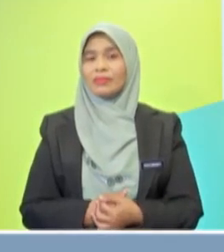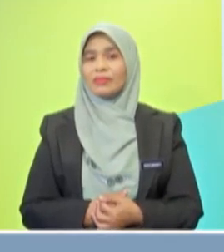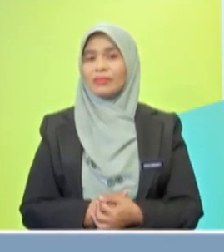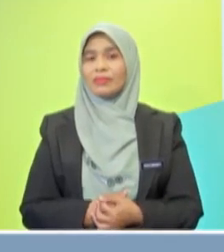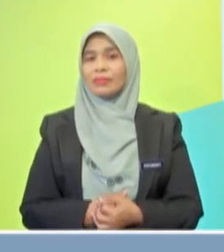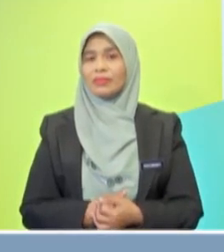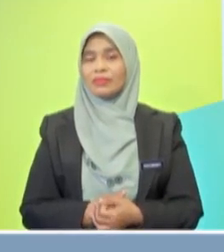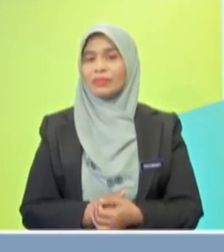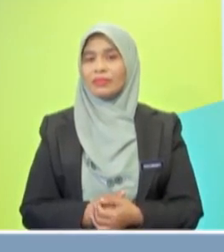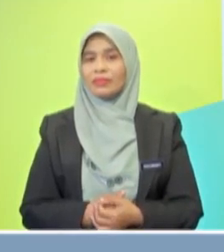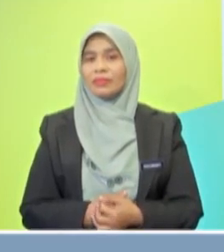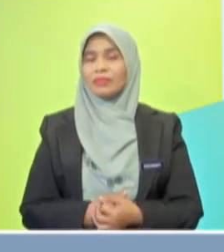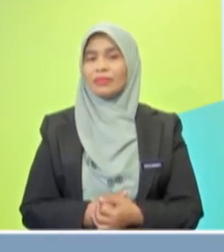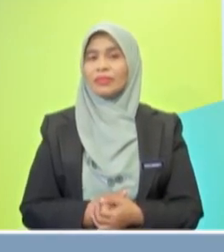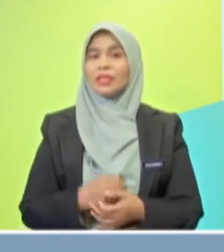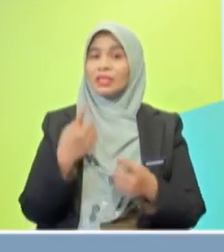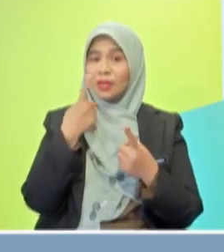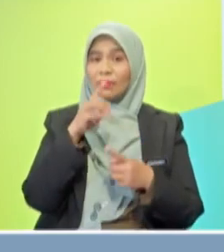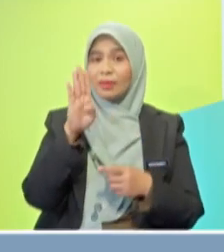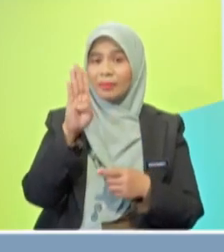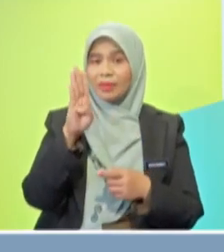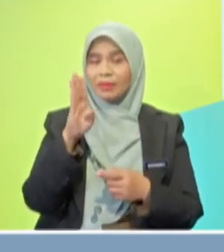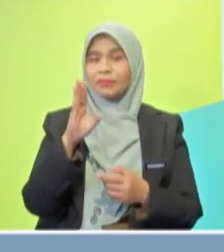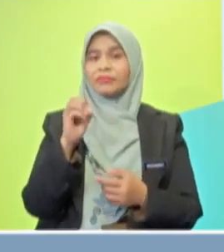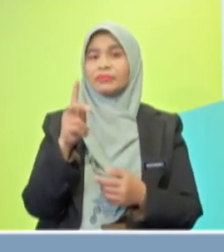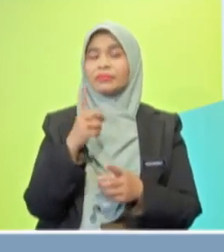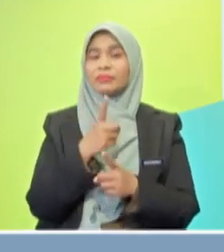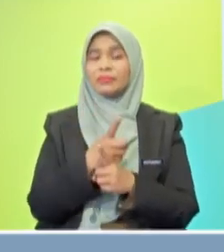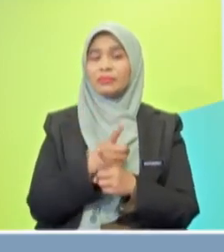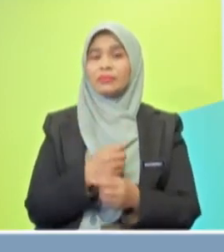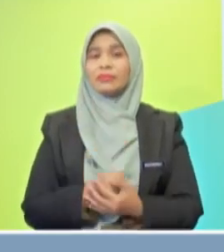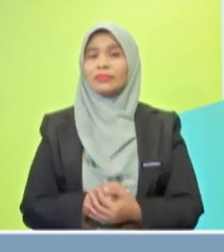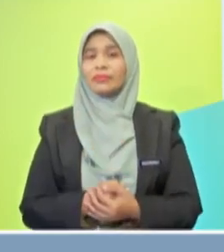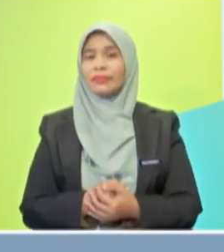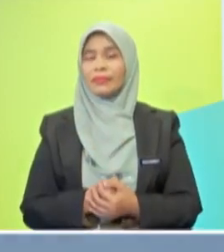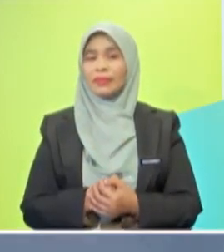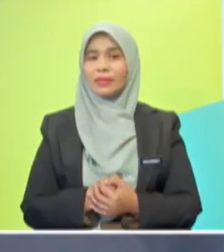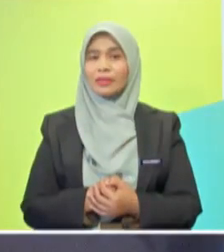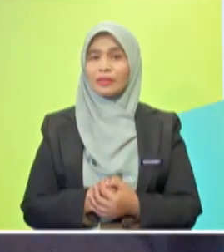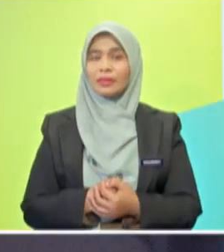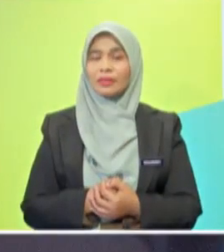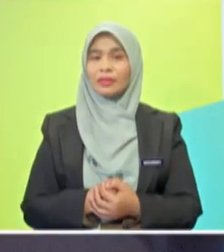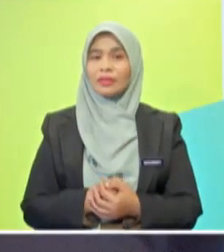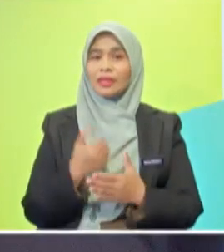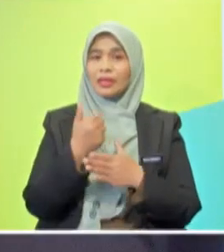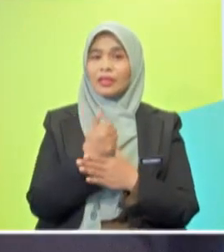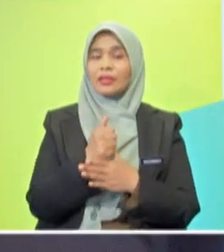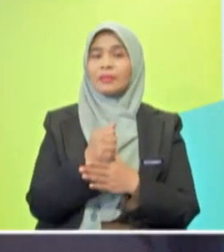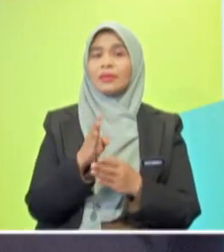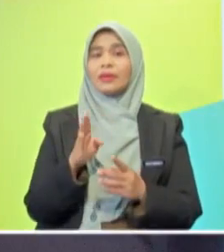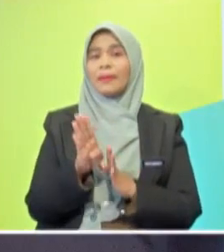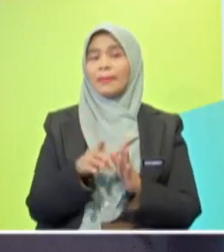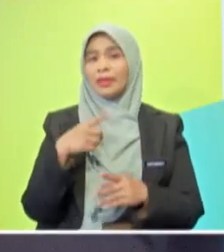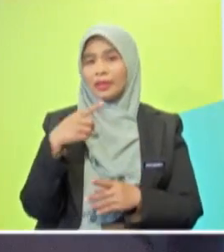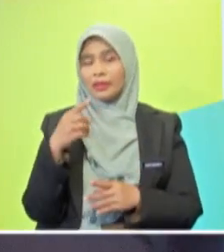Okey, jawapan jawapannya A. B. Okey, betul. Tepat sekali. Okey. Antara berikut, yang mana